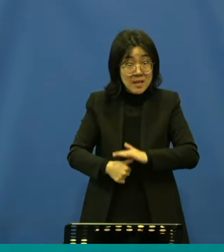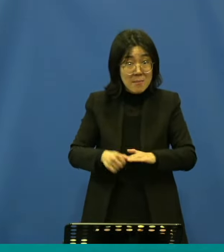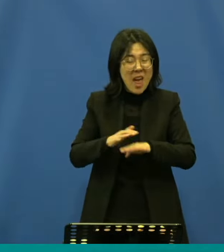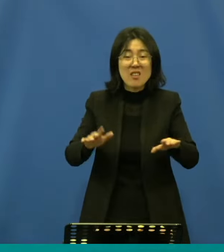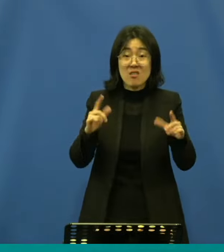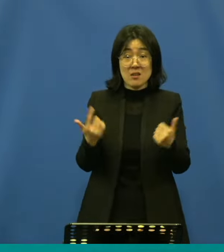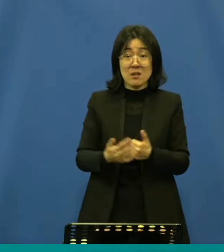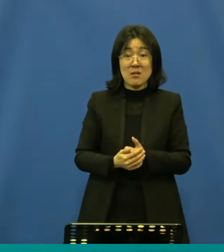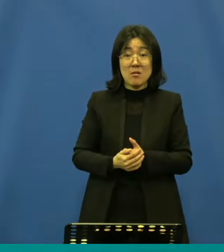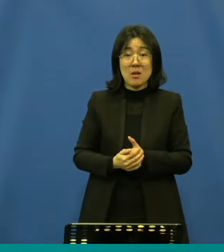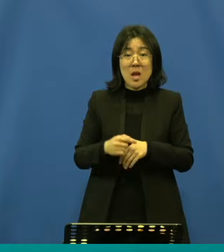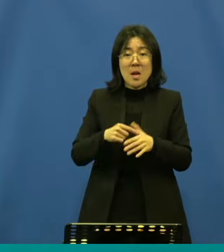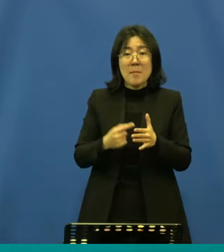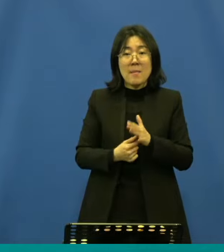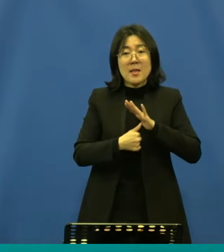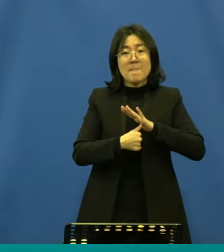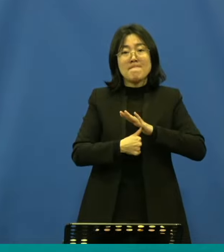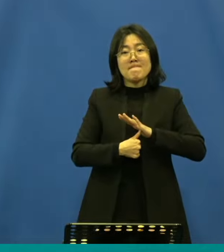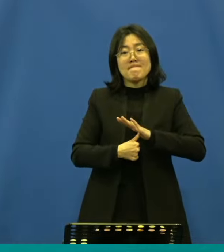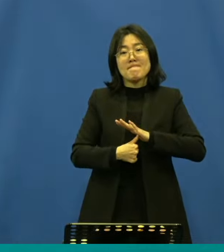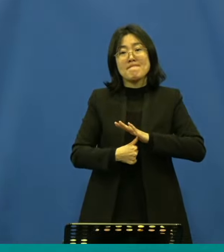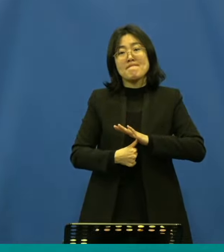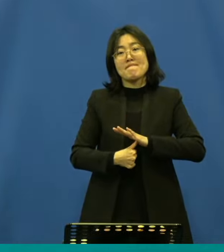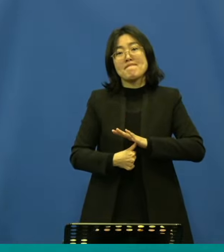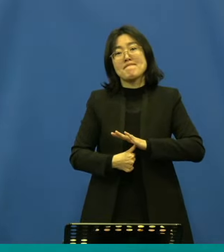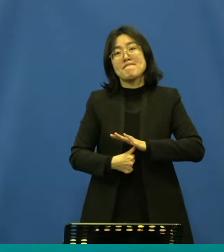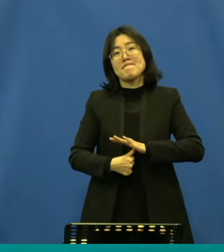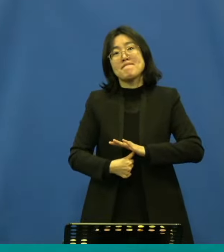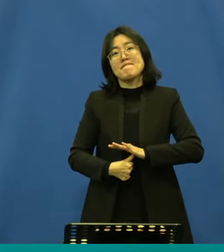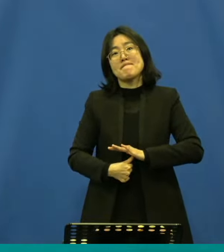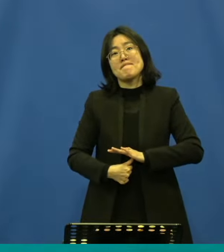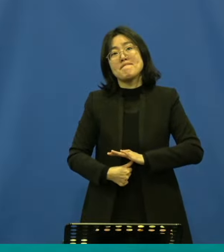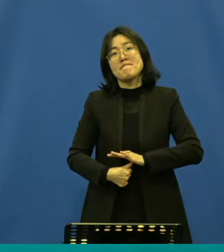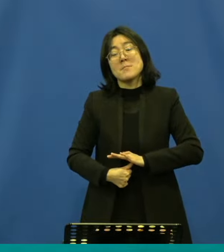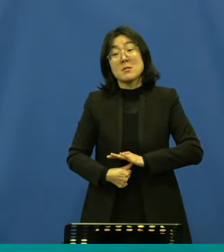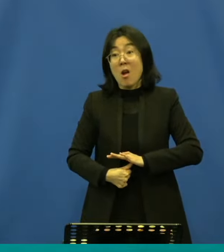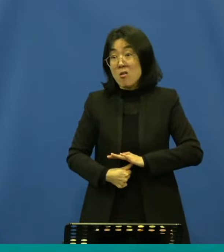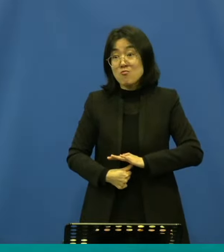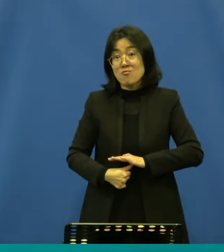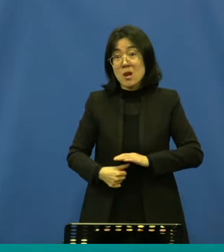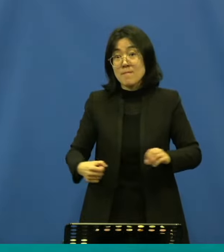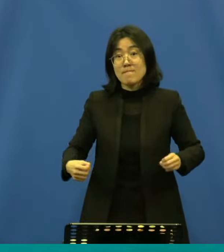있는, 지하에 매장이 되어 있는데 어느 날 폭발을 해버립니다.